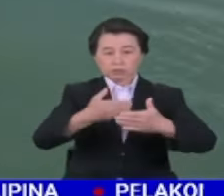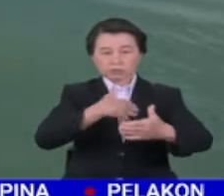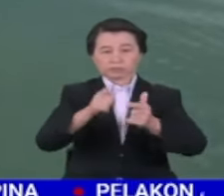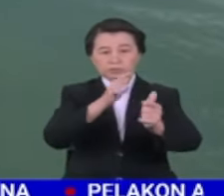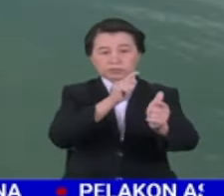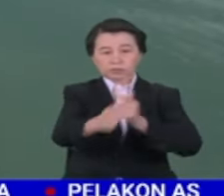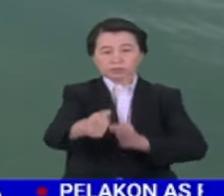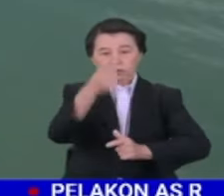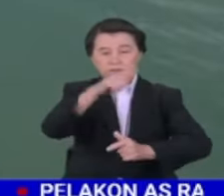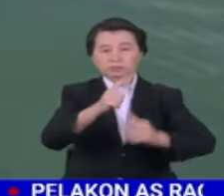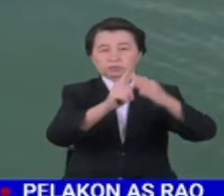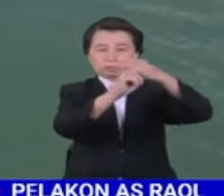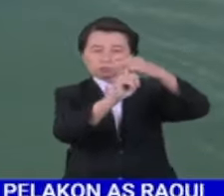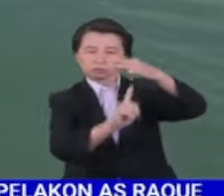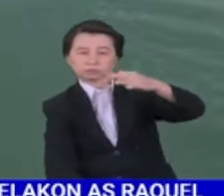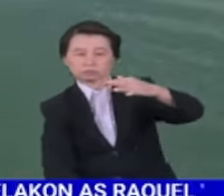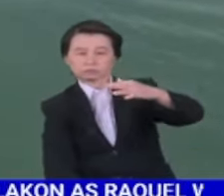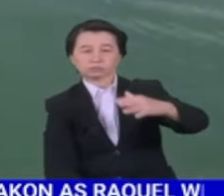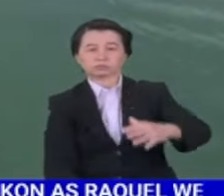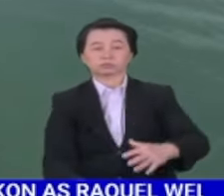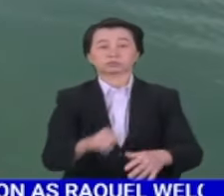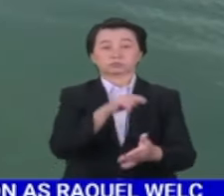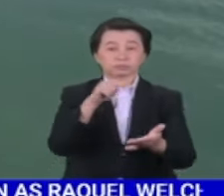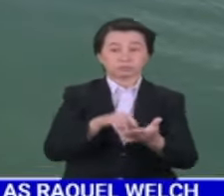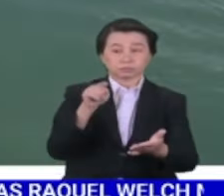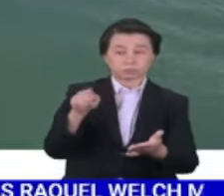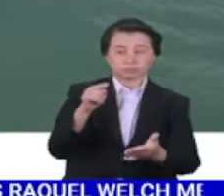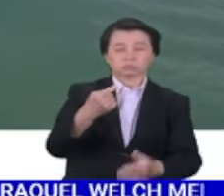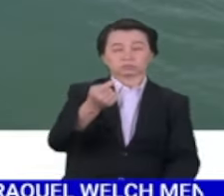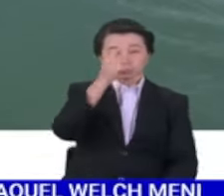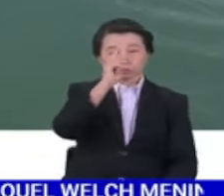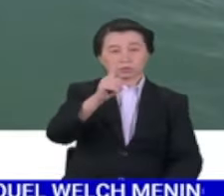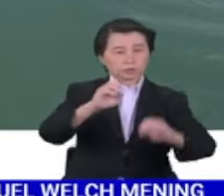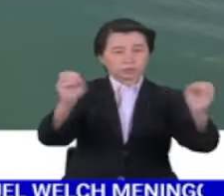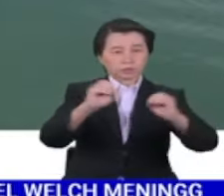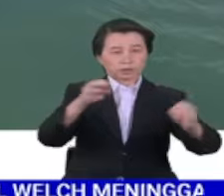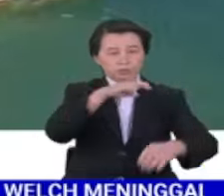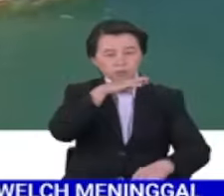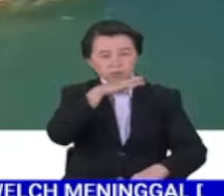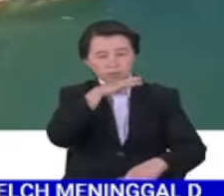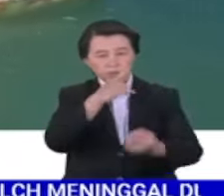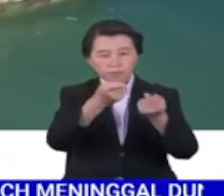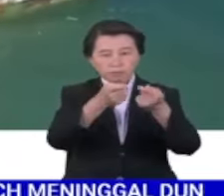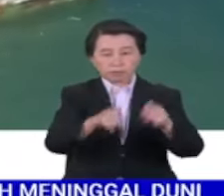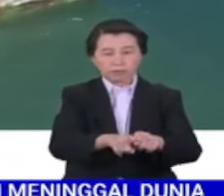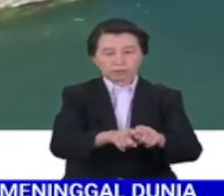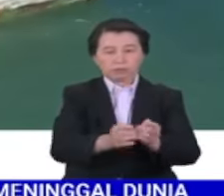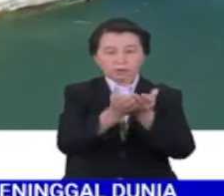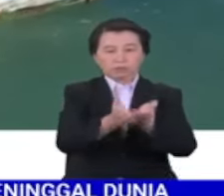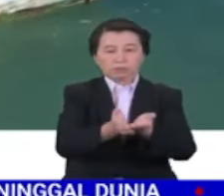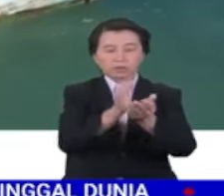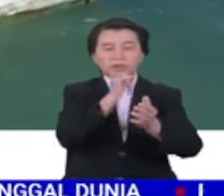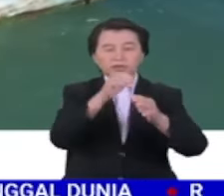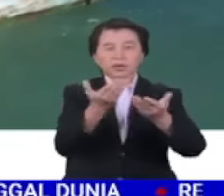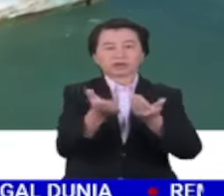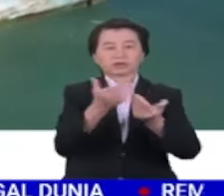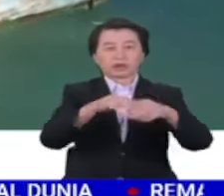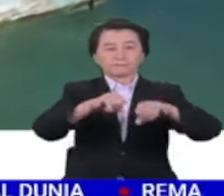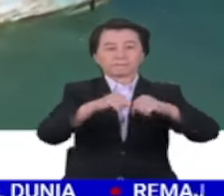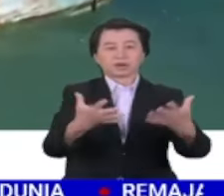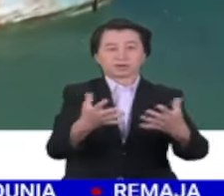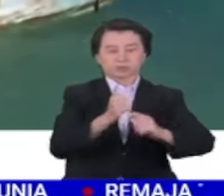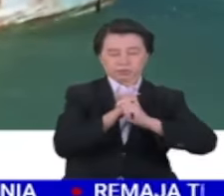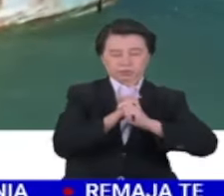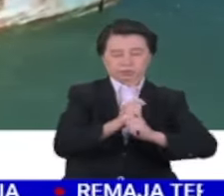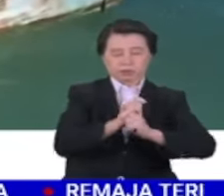diluluskan untuk ditenggelamkan ini untuk memastikan tiada pencemaran berlaku Mbok tidak mudah pecah dan lebih